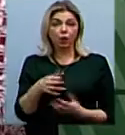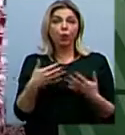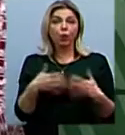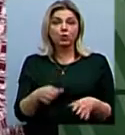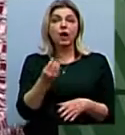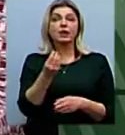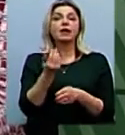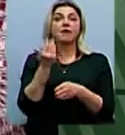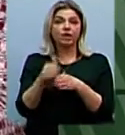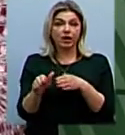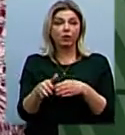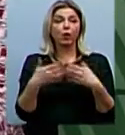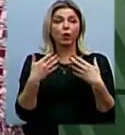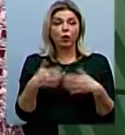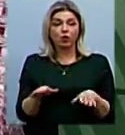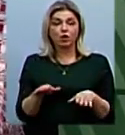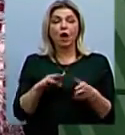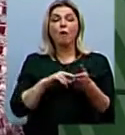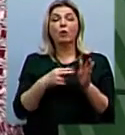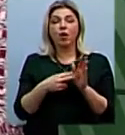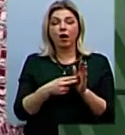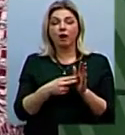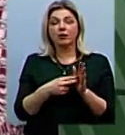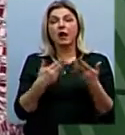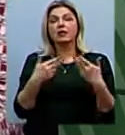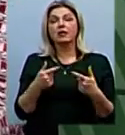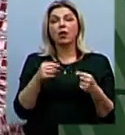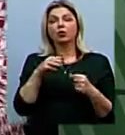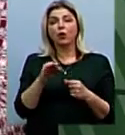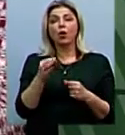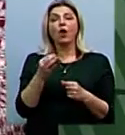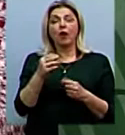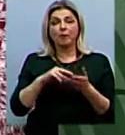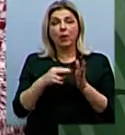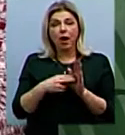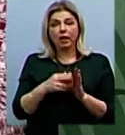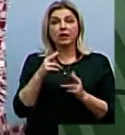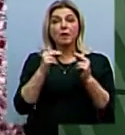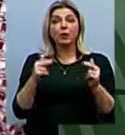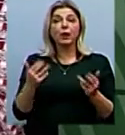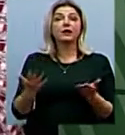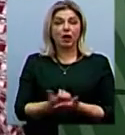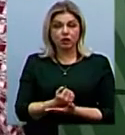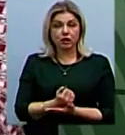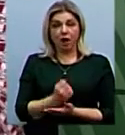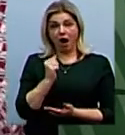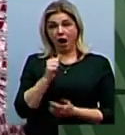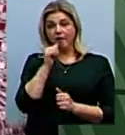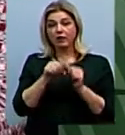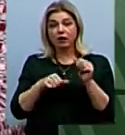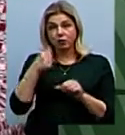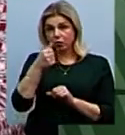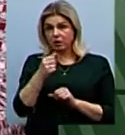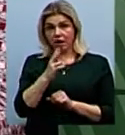вроде деньги выделили, уже вроде бы и проект где-то в Днепропетровске нашли. А на следующий год они